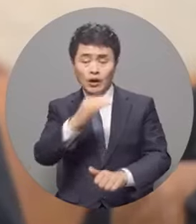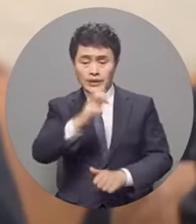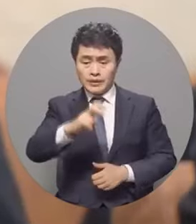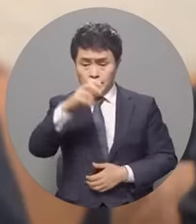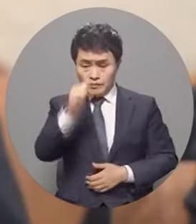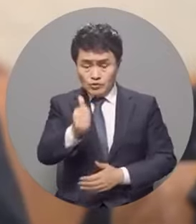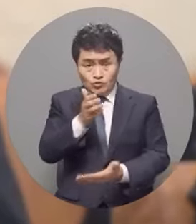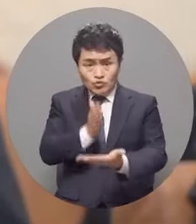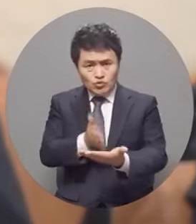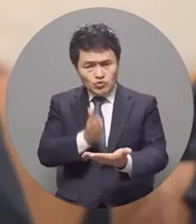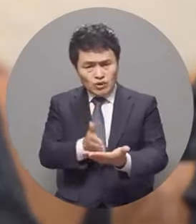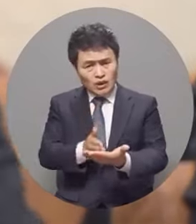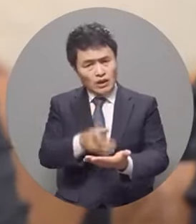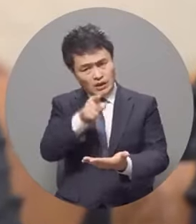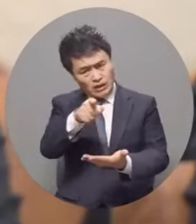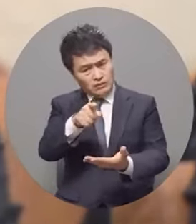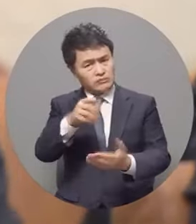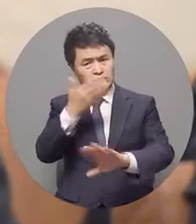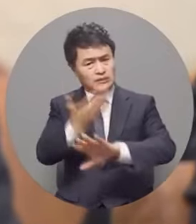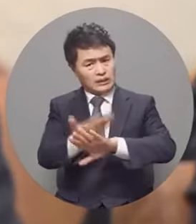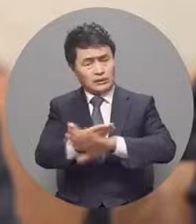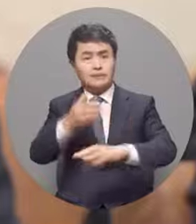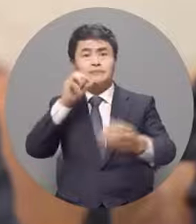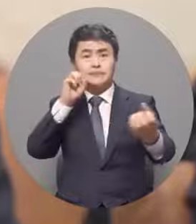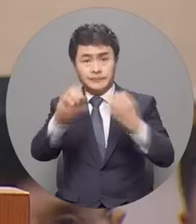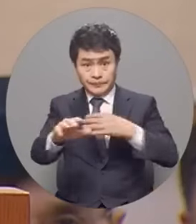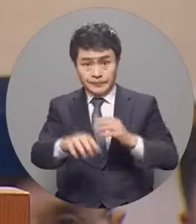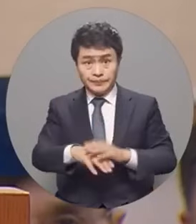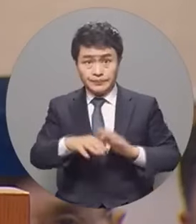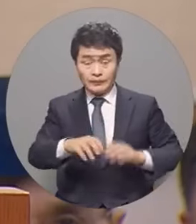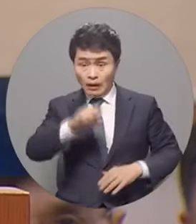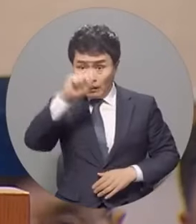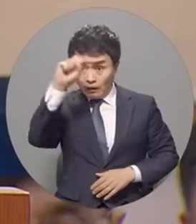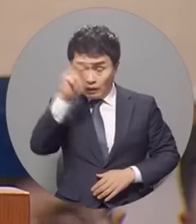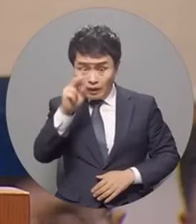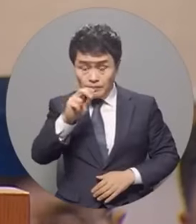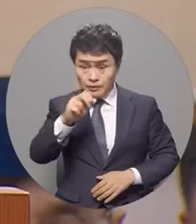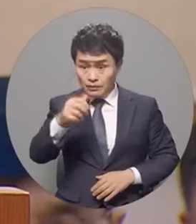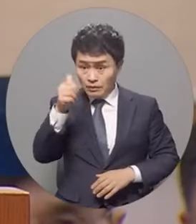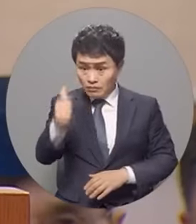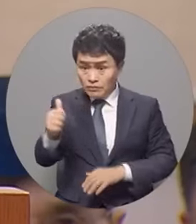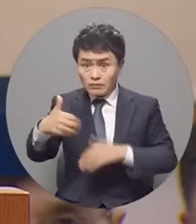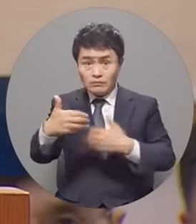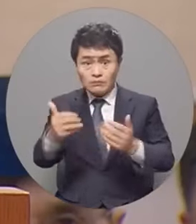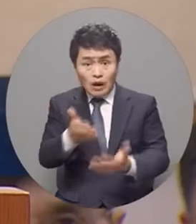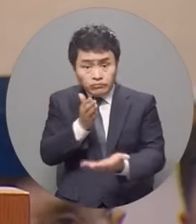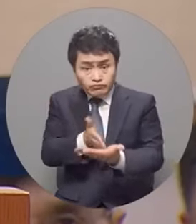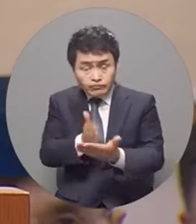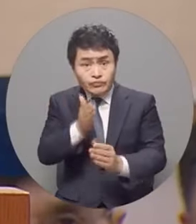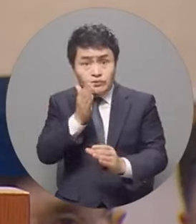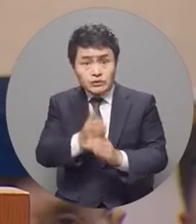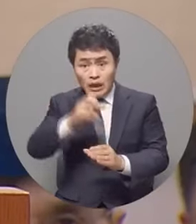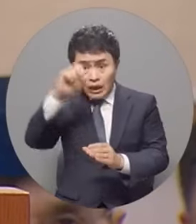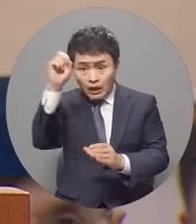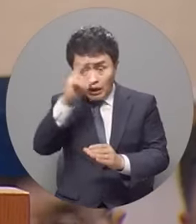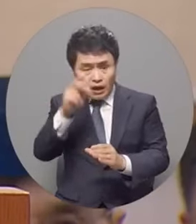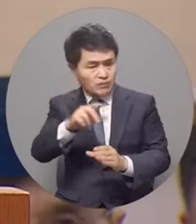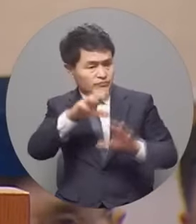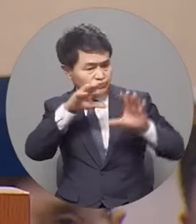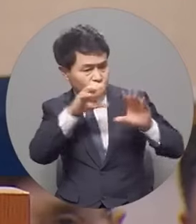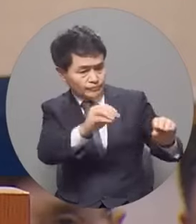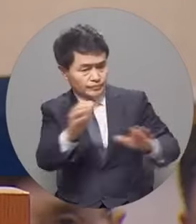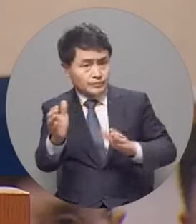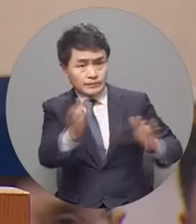사단장의 주장도 조목조목 반박했습니다. 갑자기 사단장이 나타나서 브리핑하고 있는데 갑자기 브리핑을